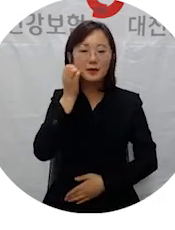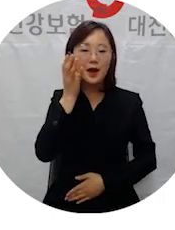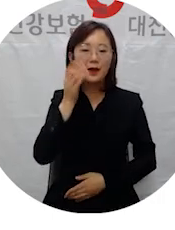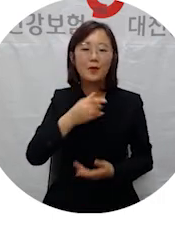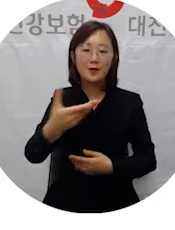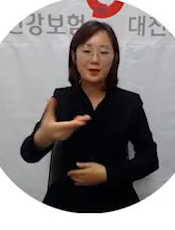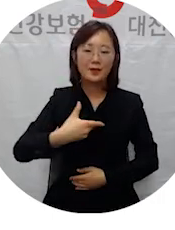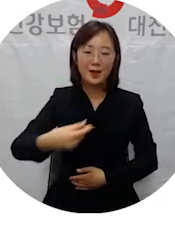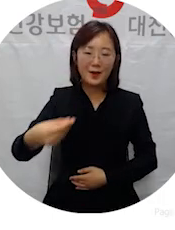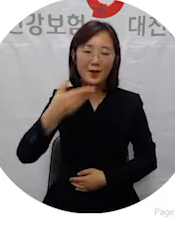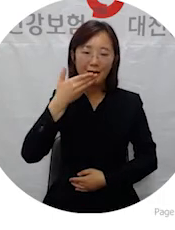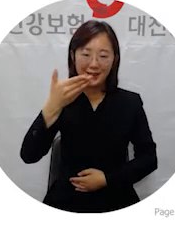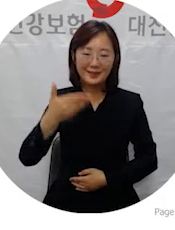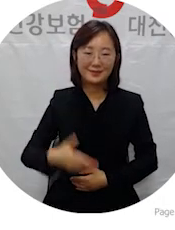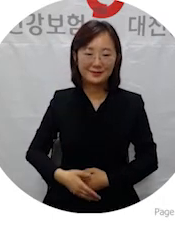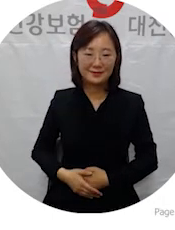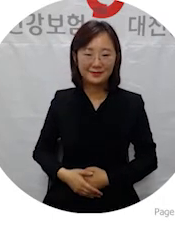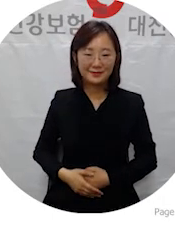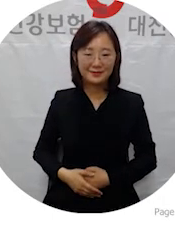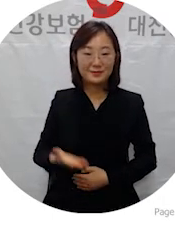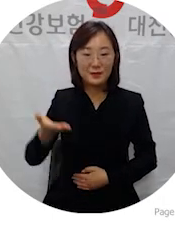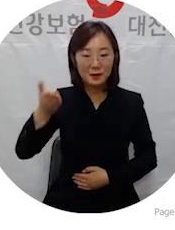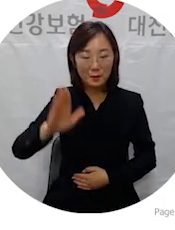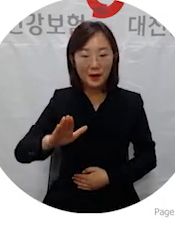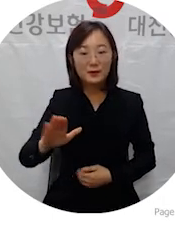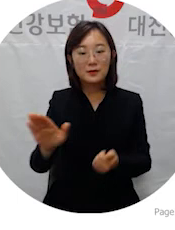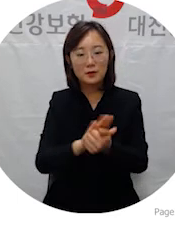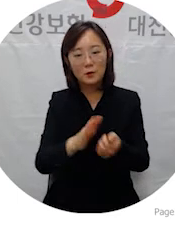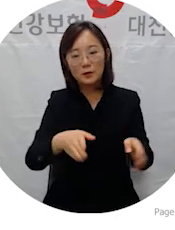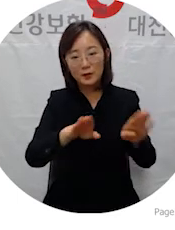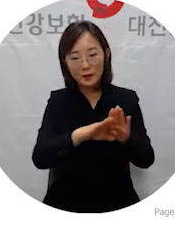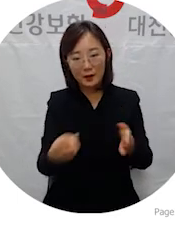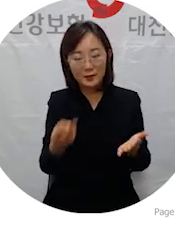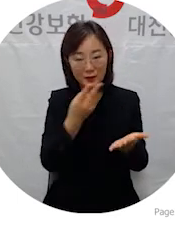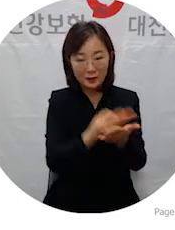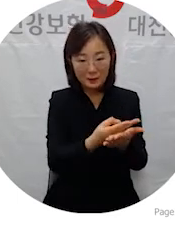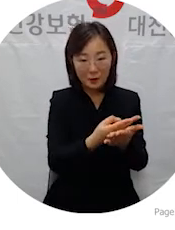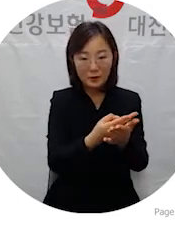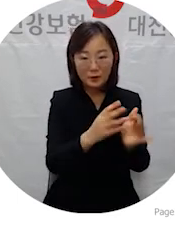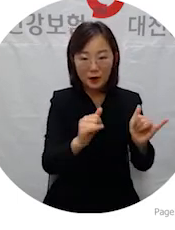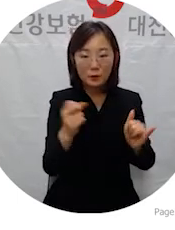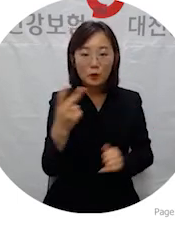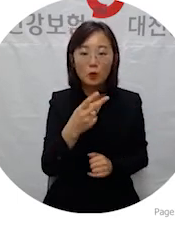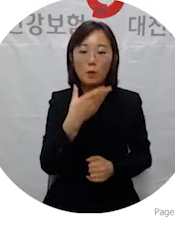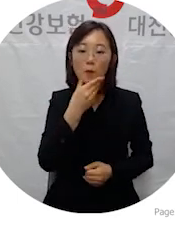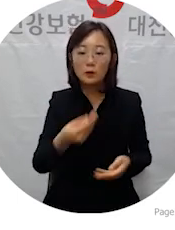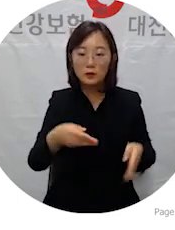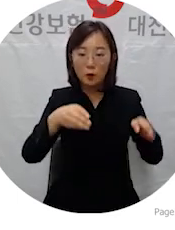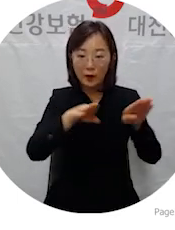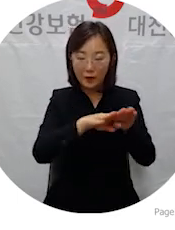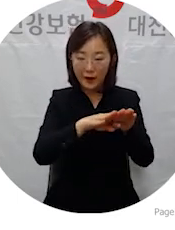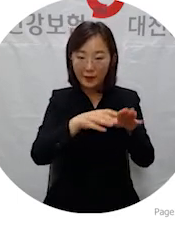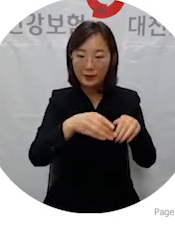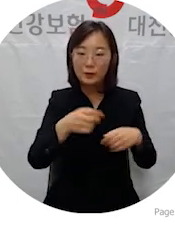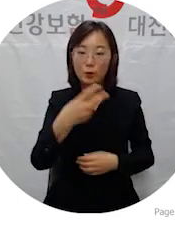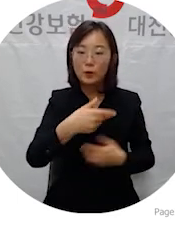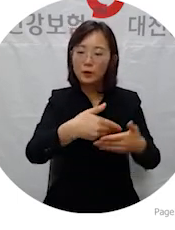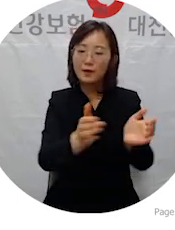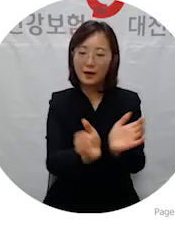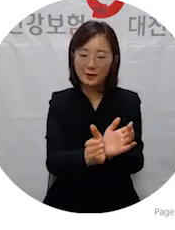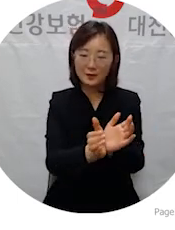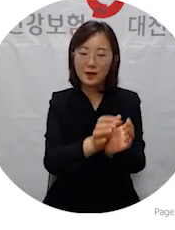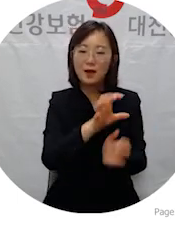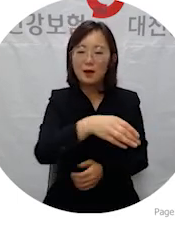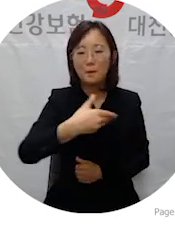대여가 가능합니다. 다만 요양기관에 입원한 환자이거나 복지회관이나 요양기관 등